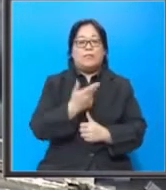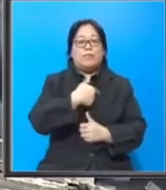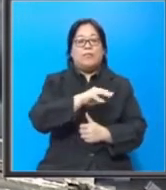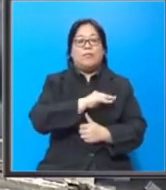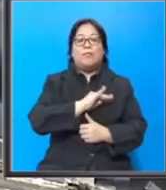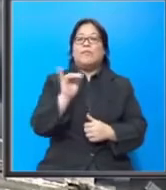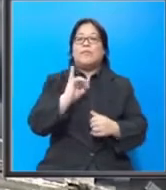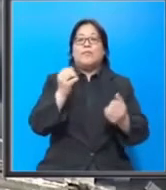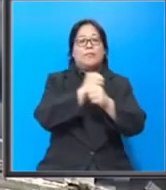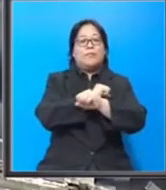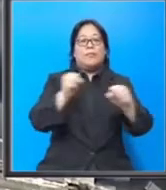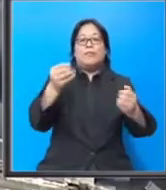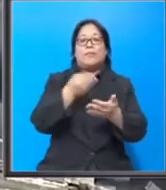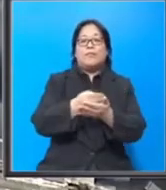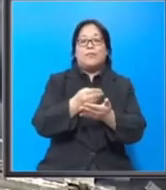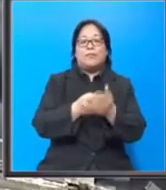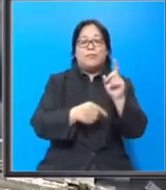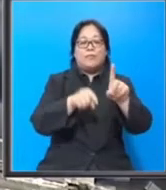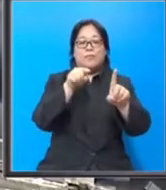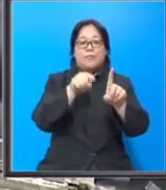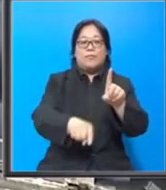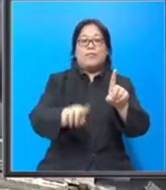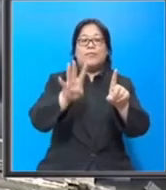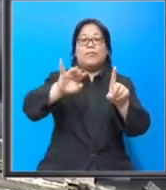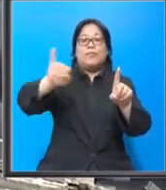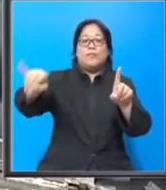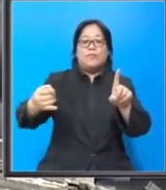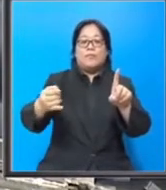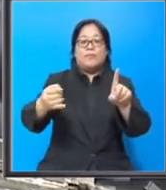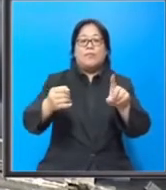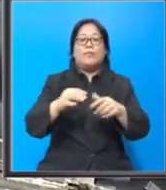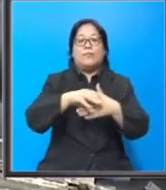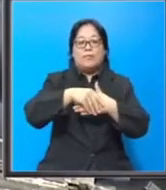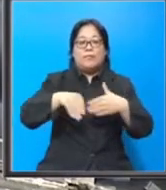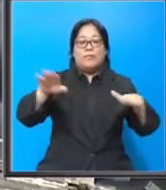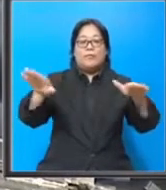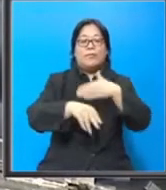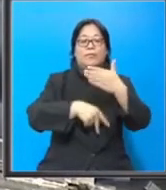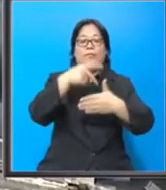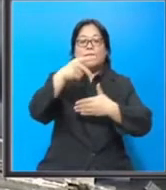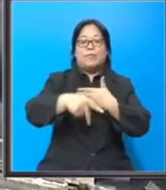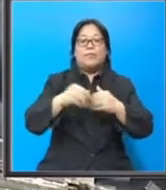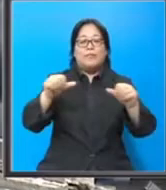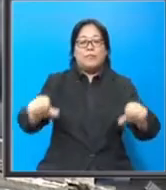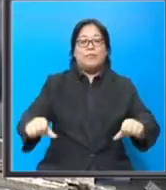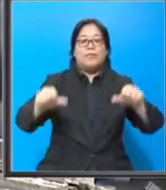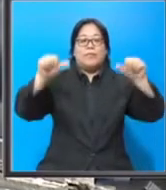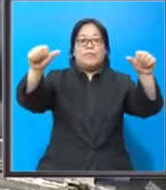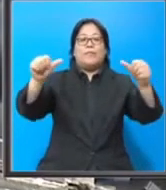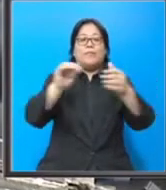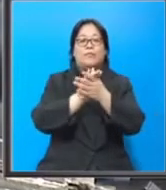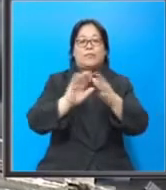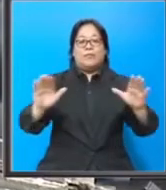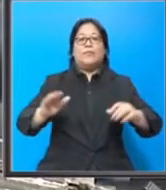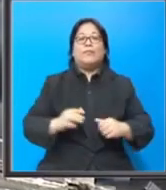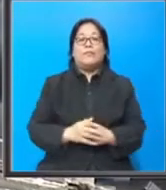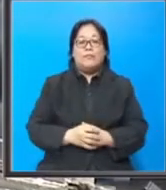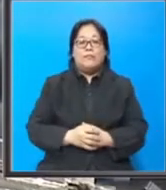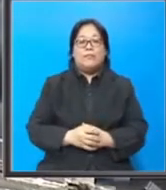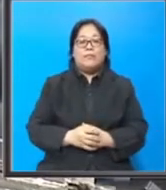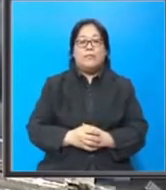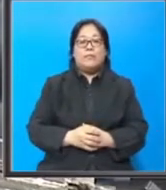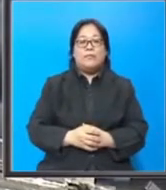telah membentuk kan sejumlah satu perbulan 4juta di bawah program menaik taraf keselamatan